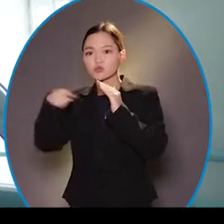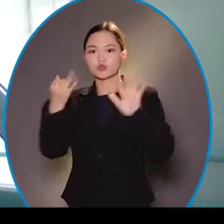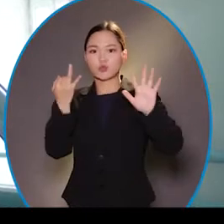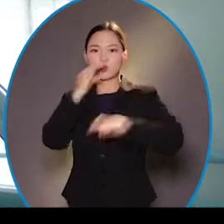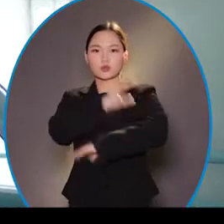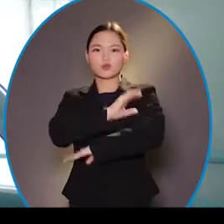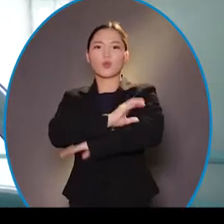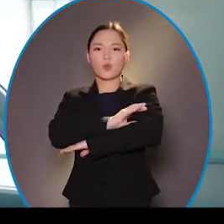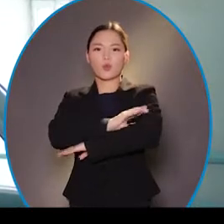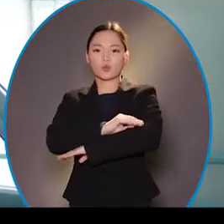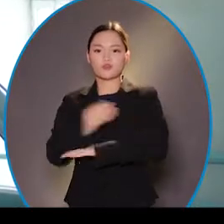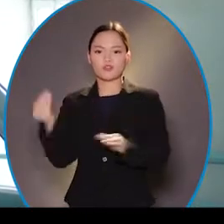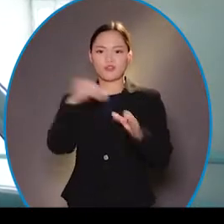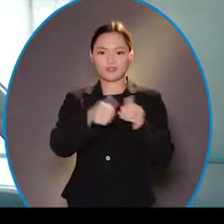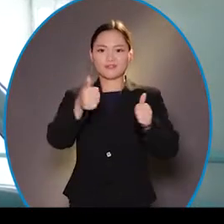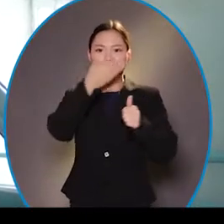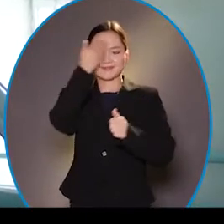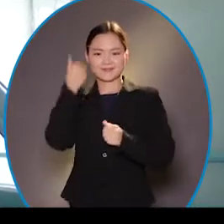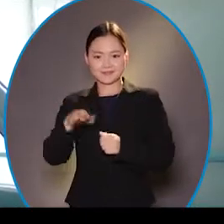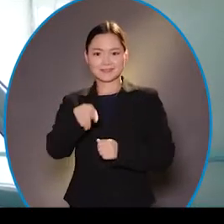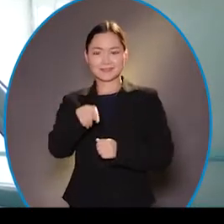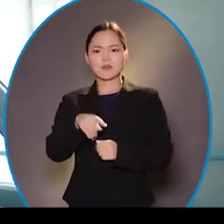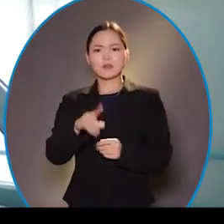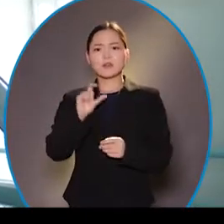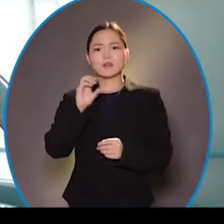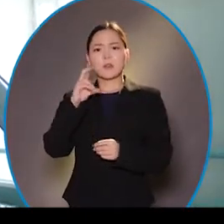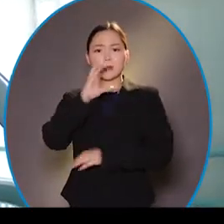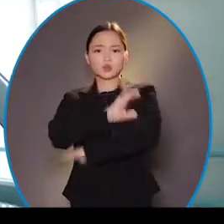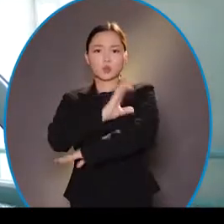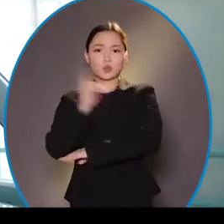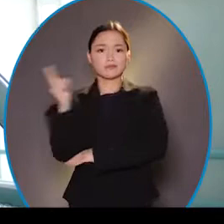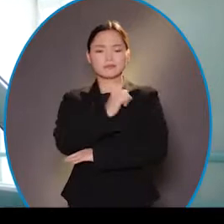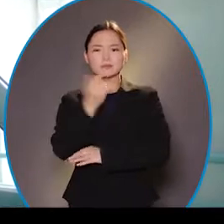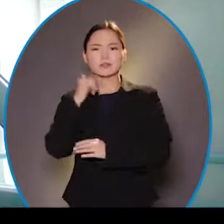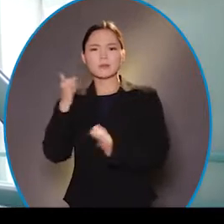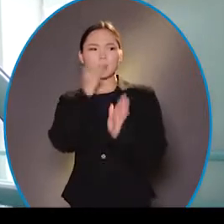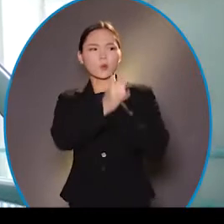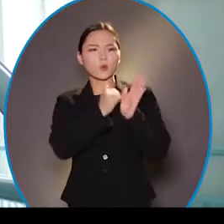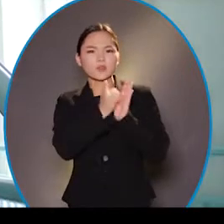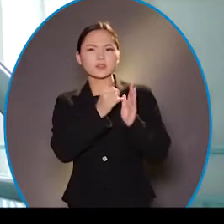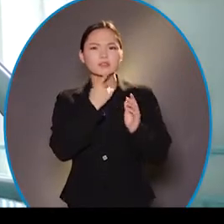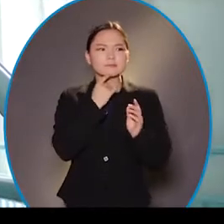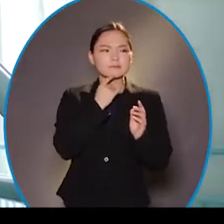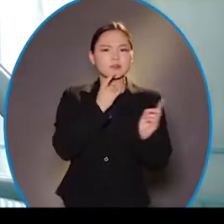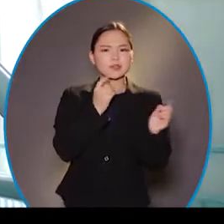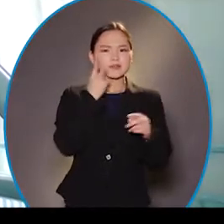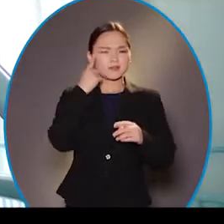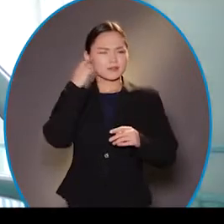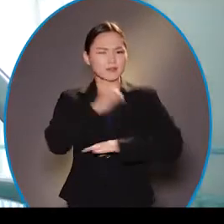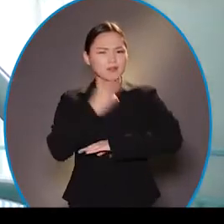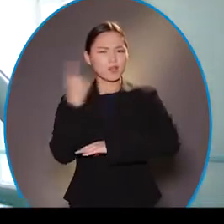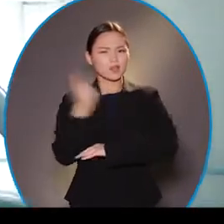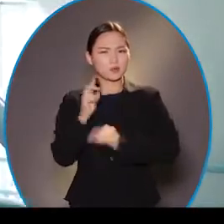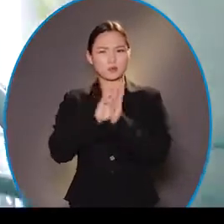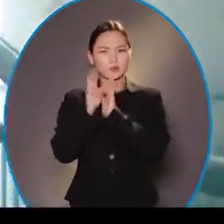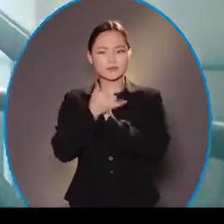сургуульд оруулжээ. Хэдийгээр энгийн сургуульд суралцдагч улирлын онцлогоос хамаарч сургуульдаа ирэхэд Жавзанд